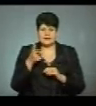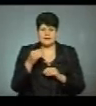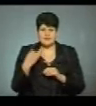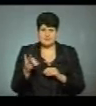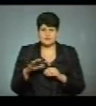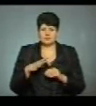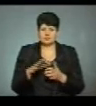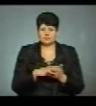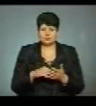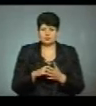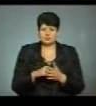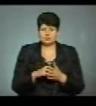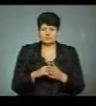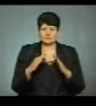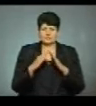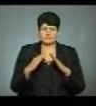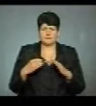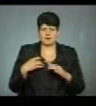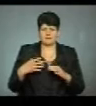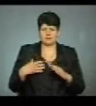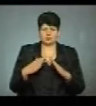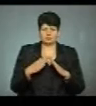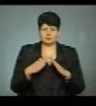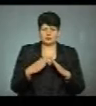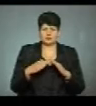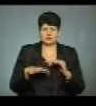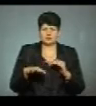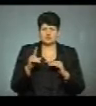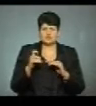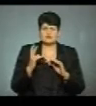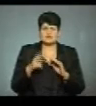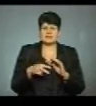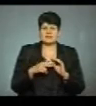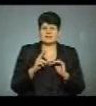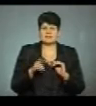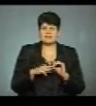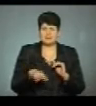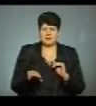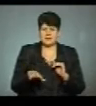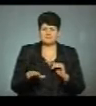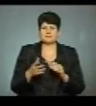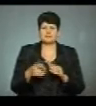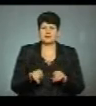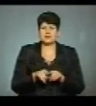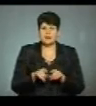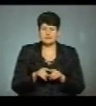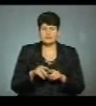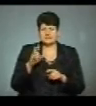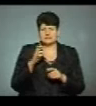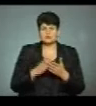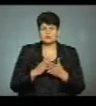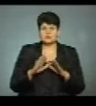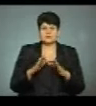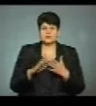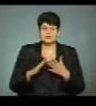було пошкоджено покрівлю приватного житлового будинку на площі 120 квадратних метрів. Безпосередньо підрозділами Держслужби України з